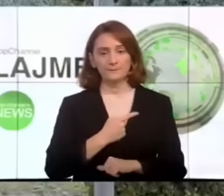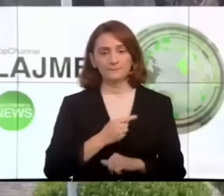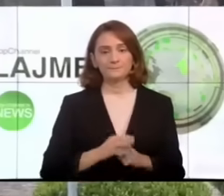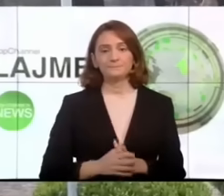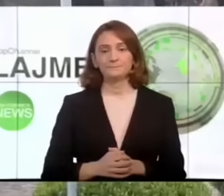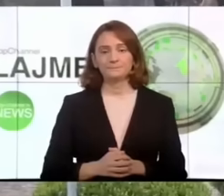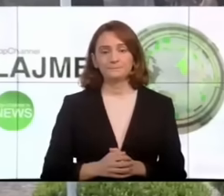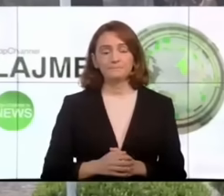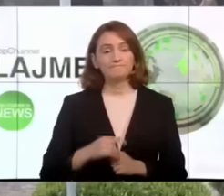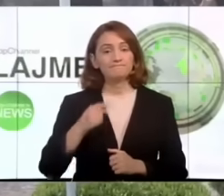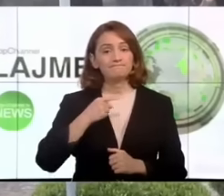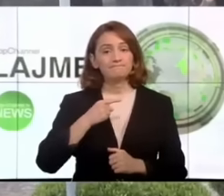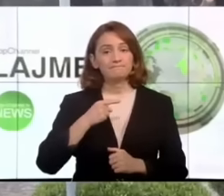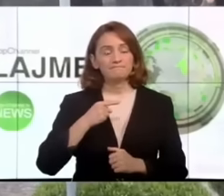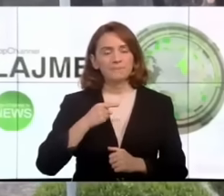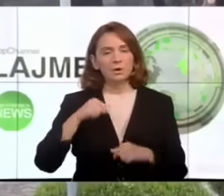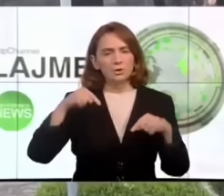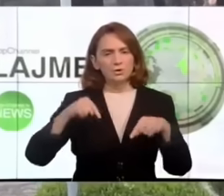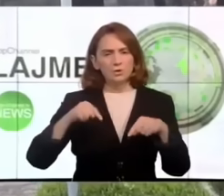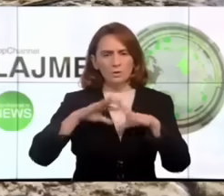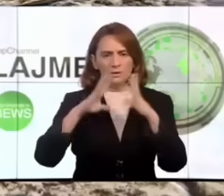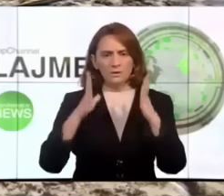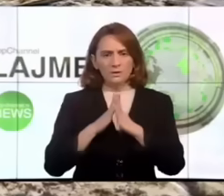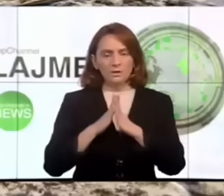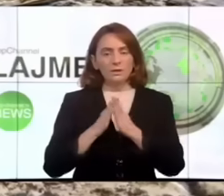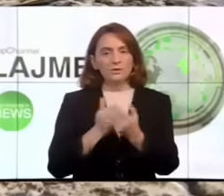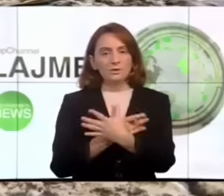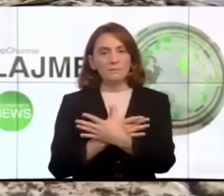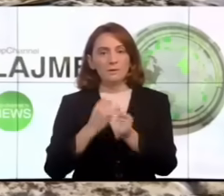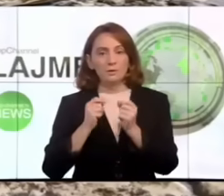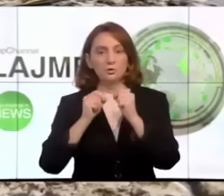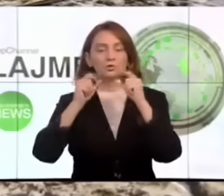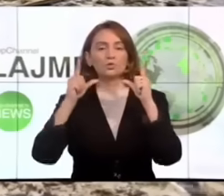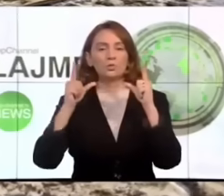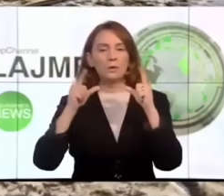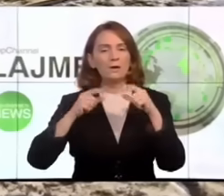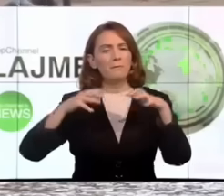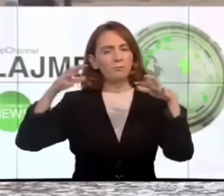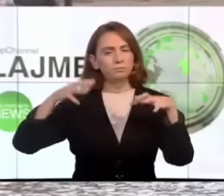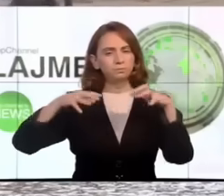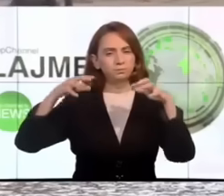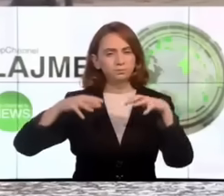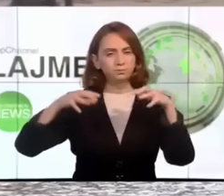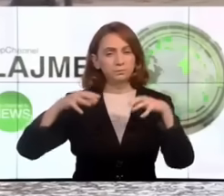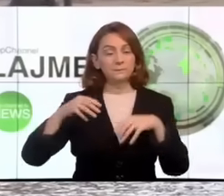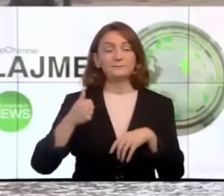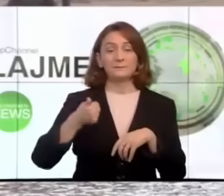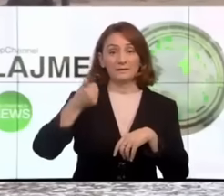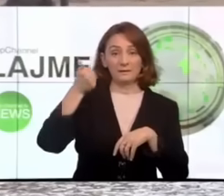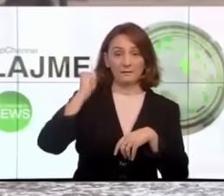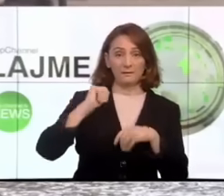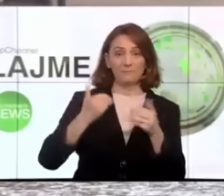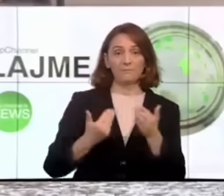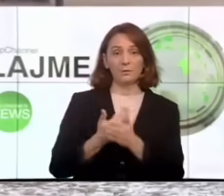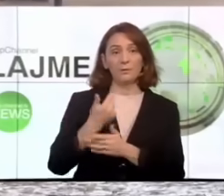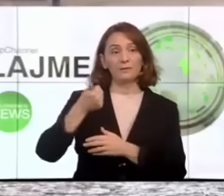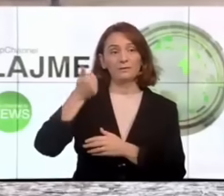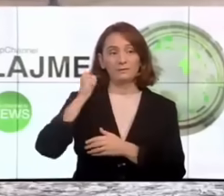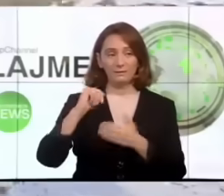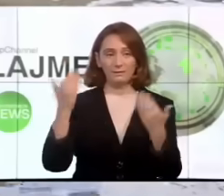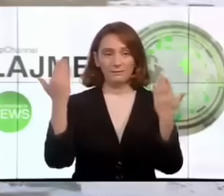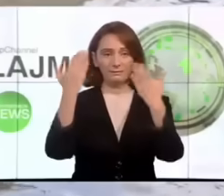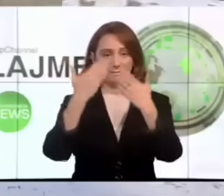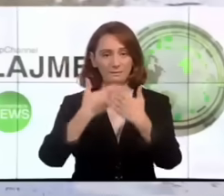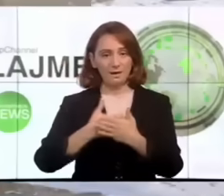Moti i keq me rreshje shiu dhe erë të fortë ka përfshirë territorin e të gjithë qarkut të Shkodrës që prej mbrëmjes së të enjtes. Sipasojë